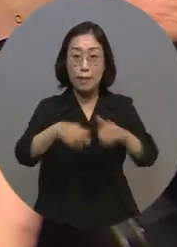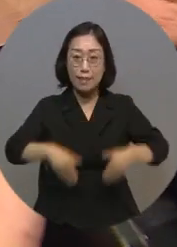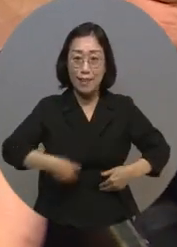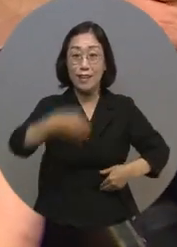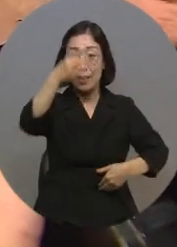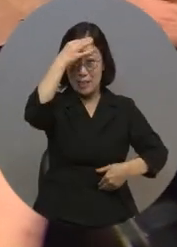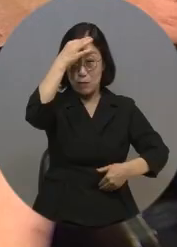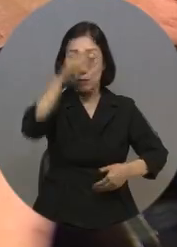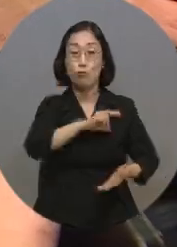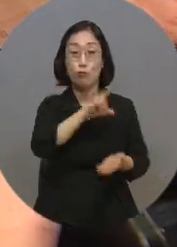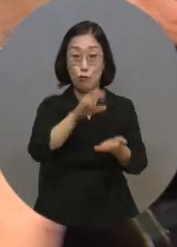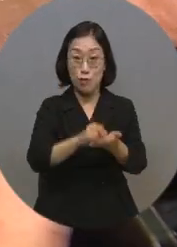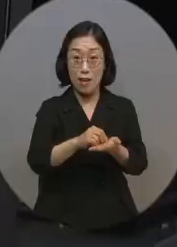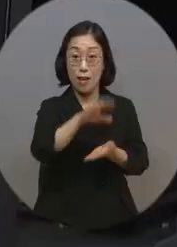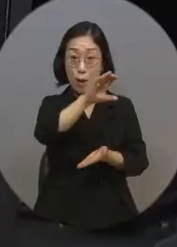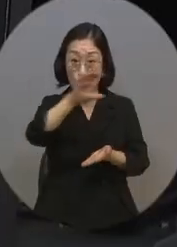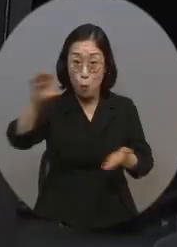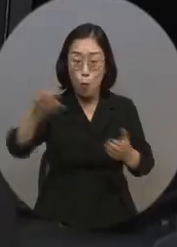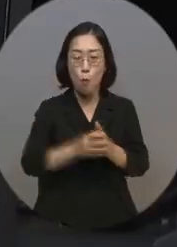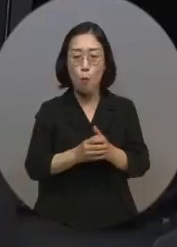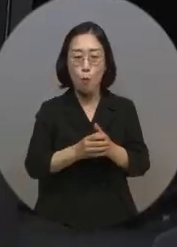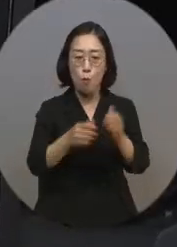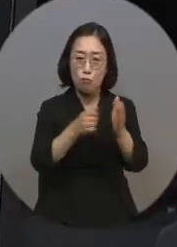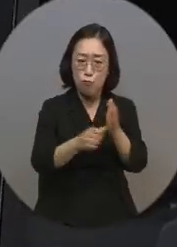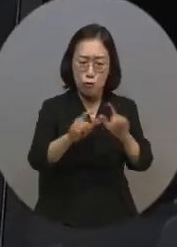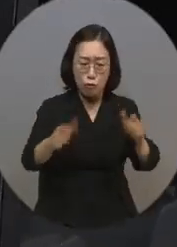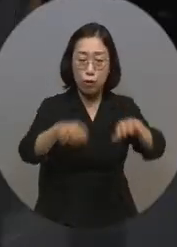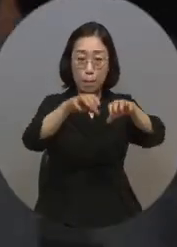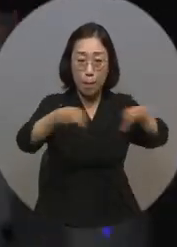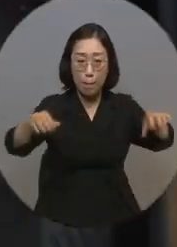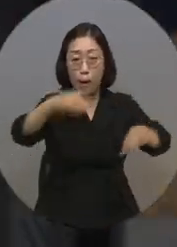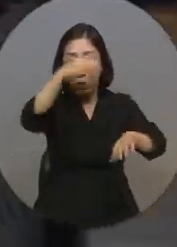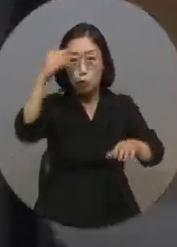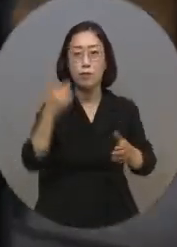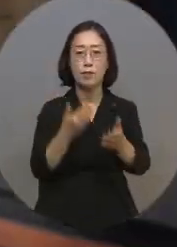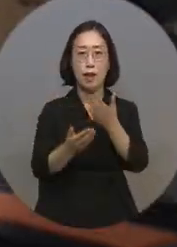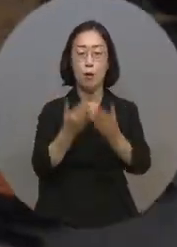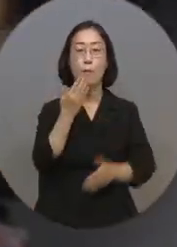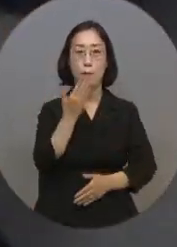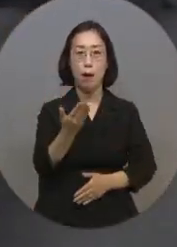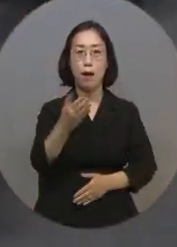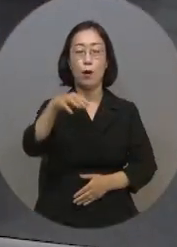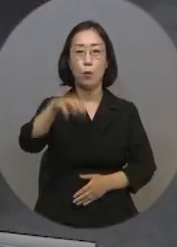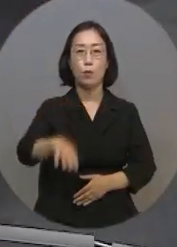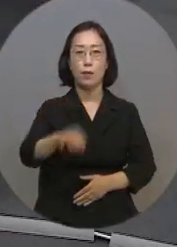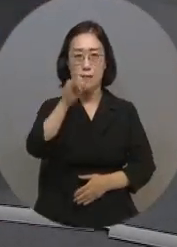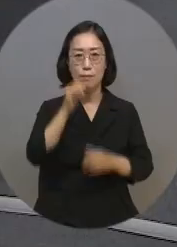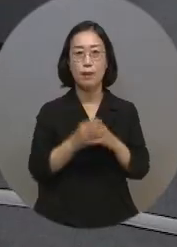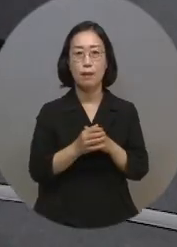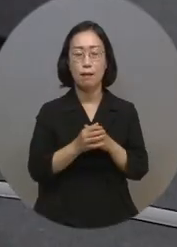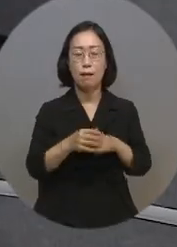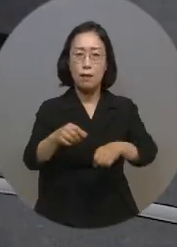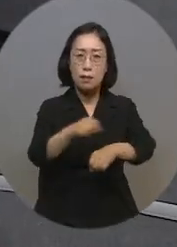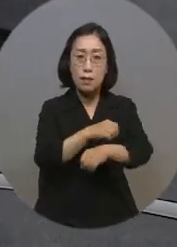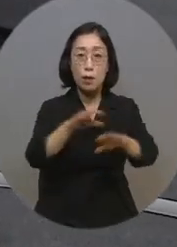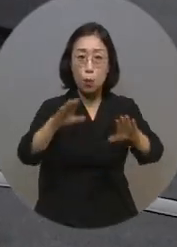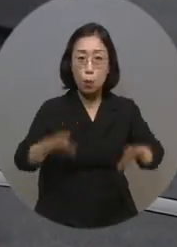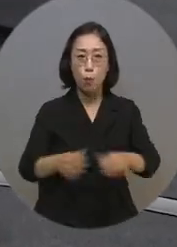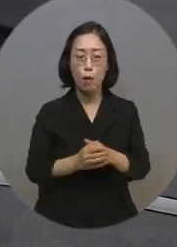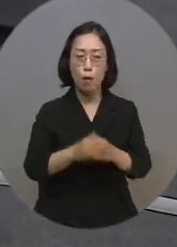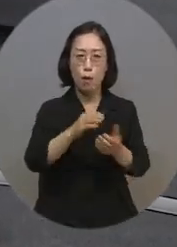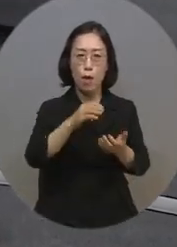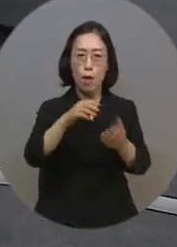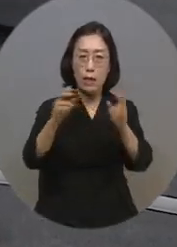주제로 다양한 보조공학기기를 전시하고 체험할 수 있는 기회를 마련했습니다. 특히 올해는